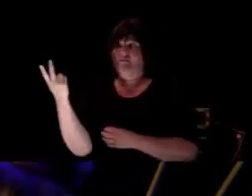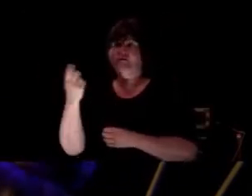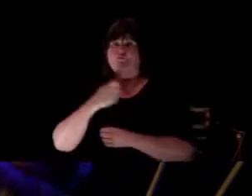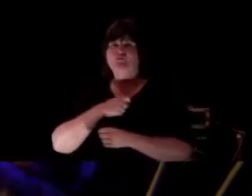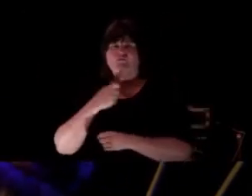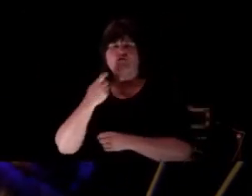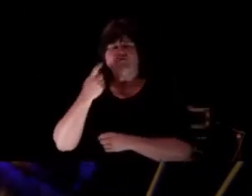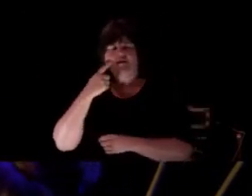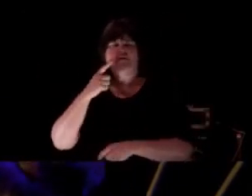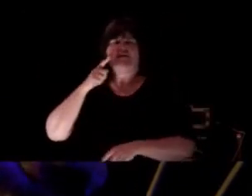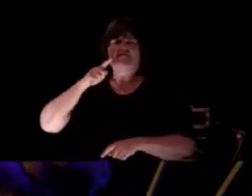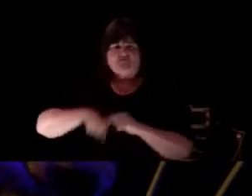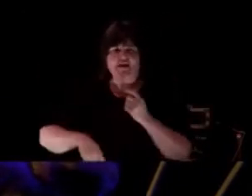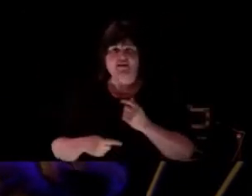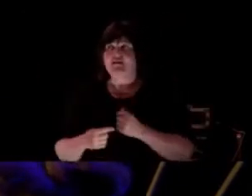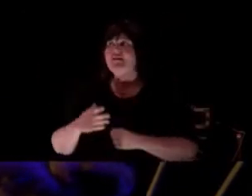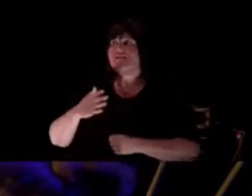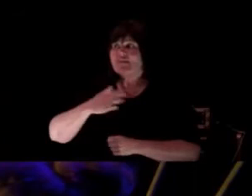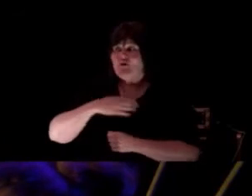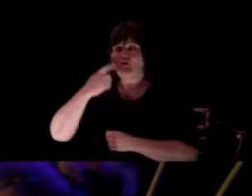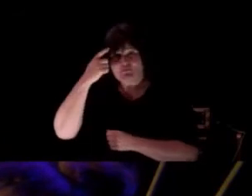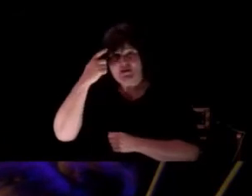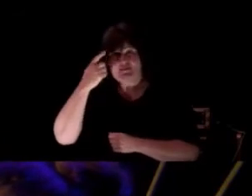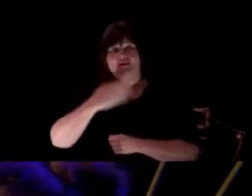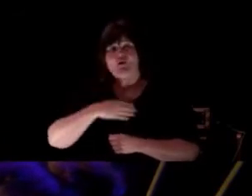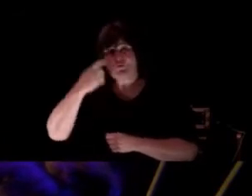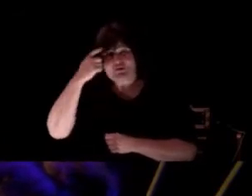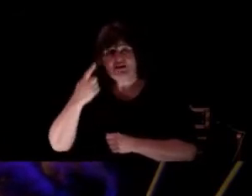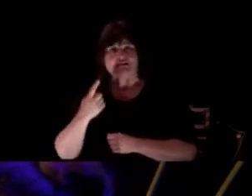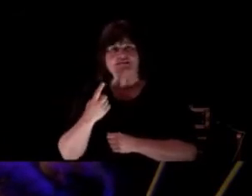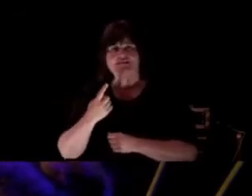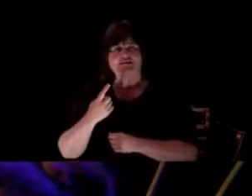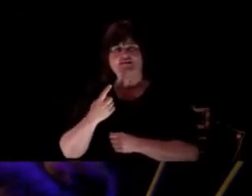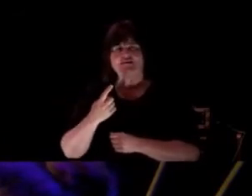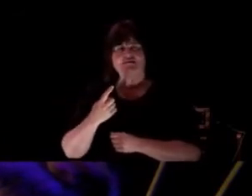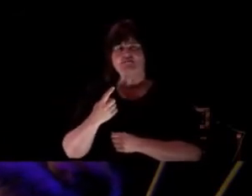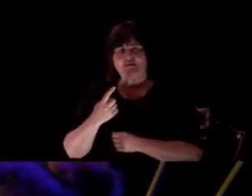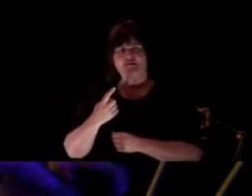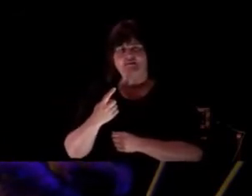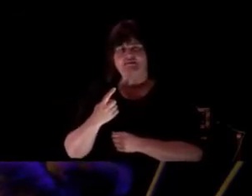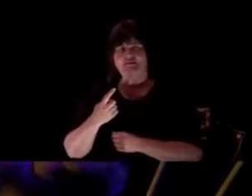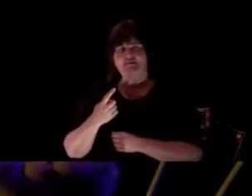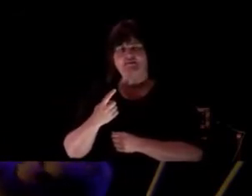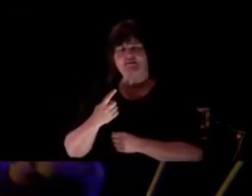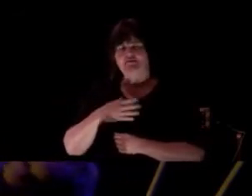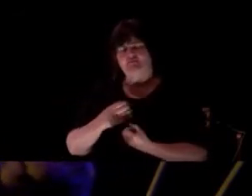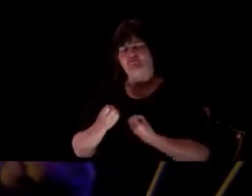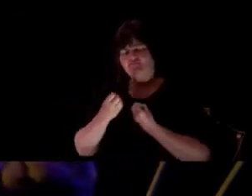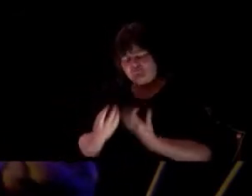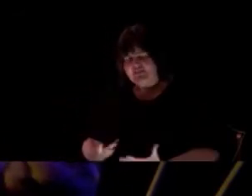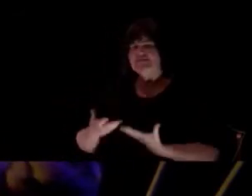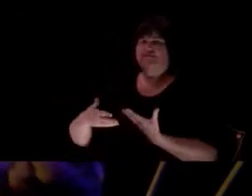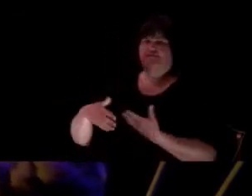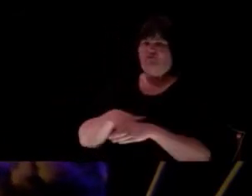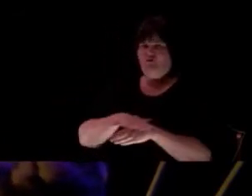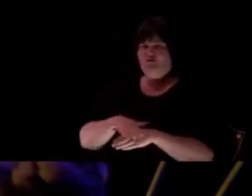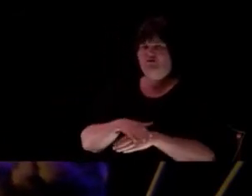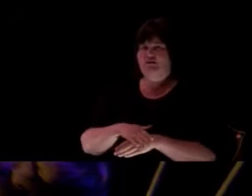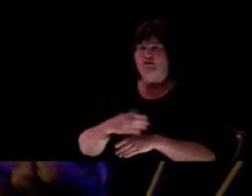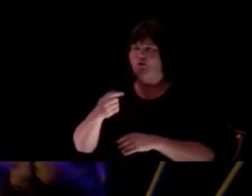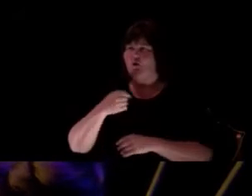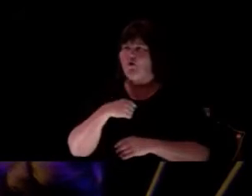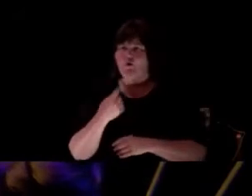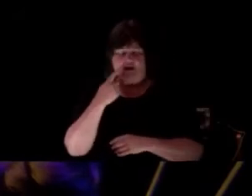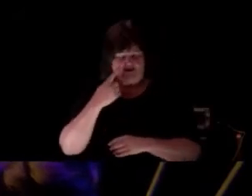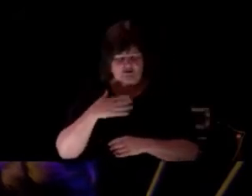helt feil. Det godt ment, det godt tenkt, men det da jeg føler at jeg blir belastet når jeg møter en person som skal sitte der